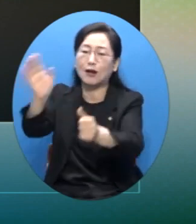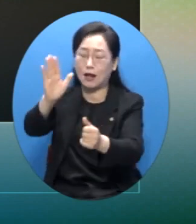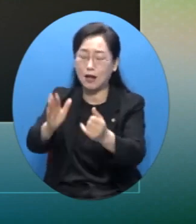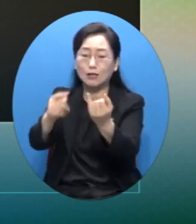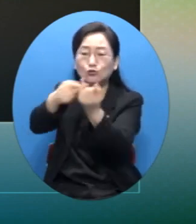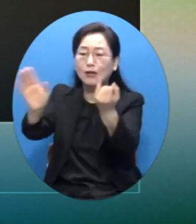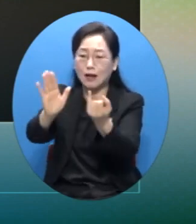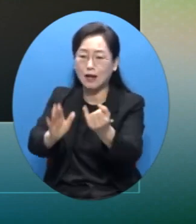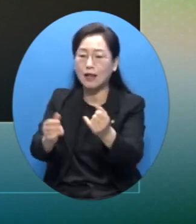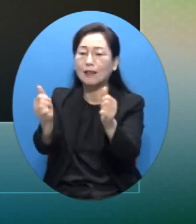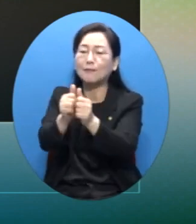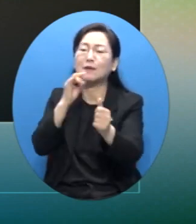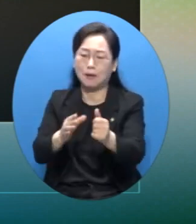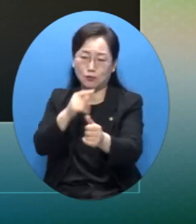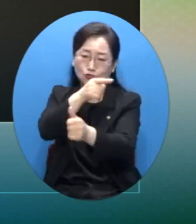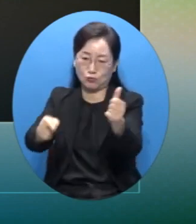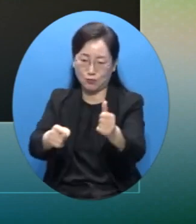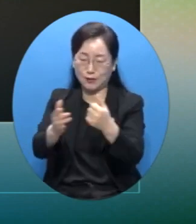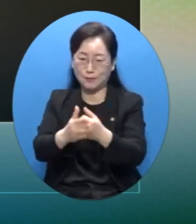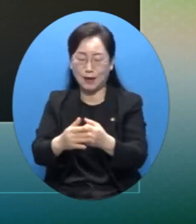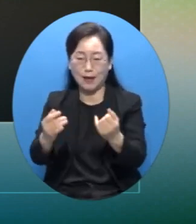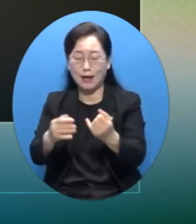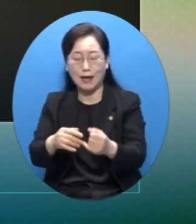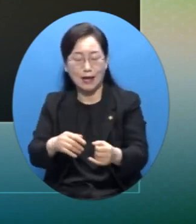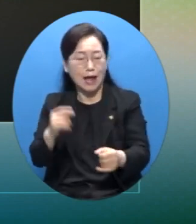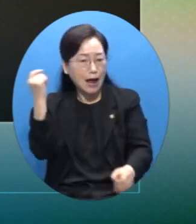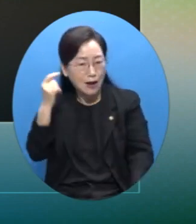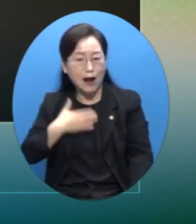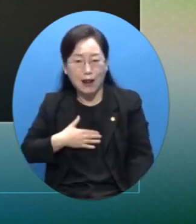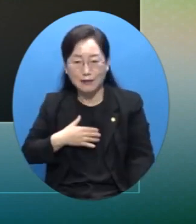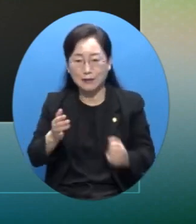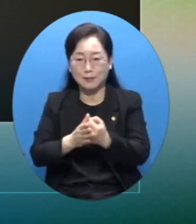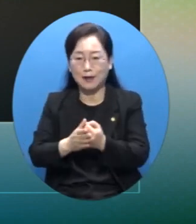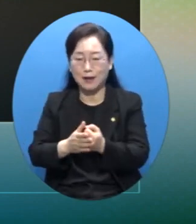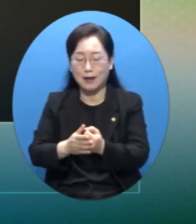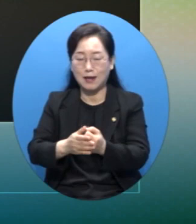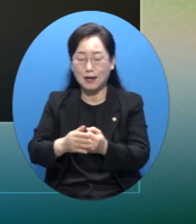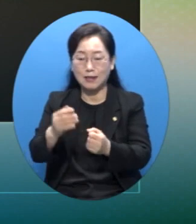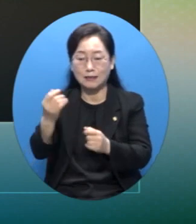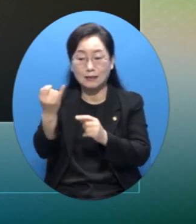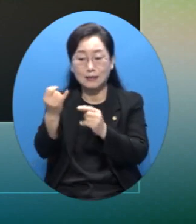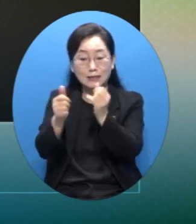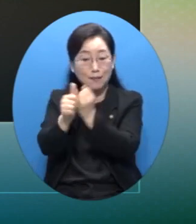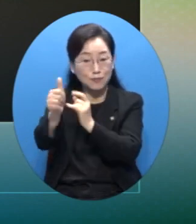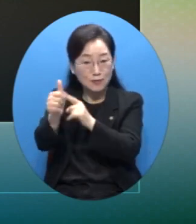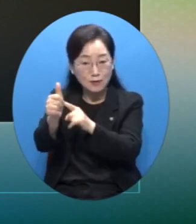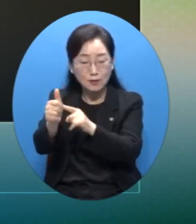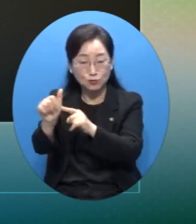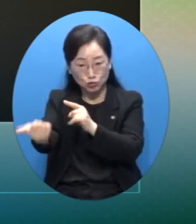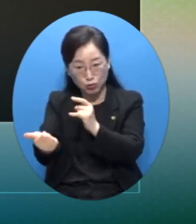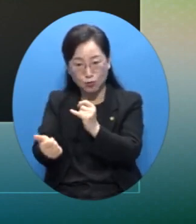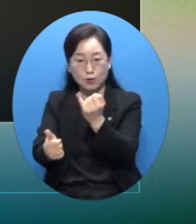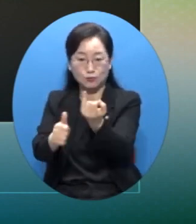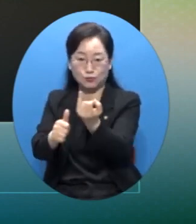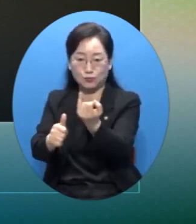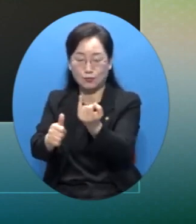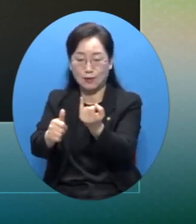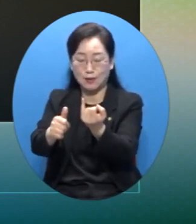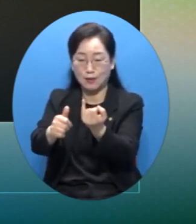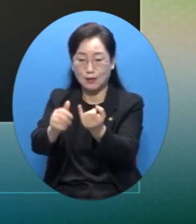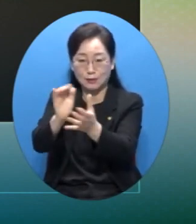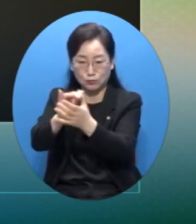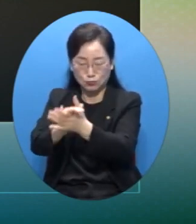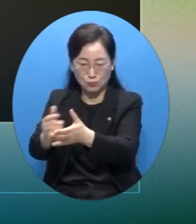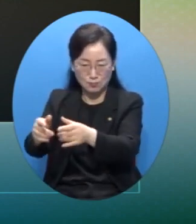않았기 때문에 이 엘리자베스 엘리엇이 그 딸과 어린 딸과 함께 친구들, 동료들과 같이